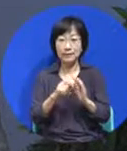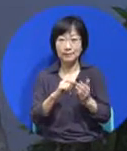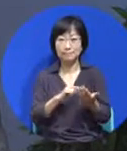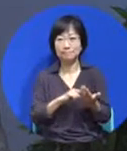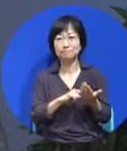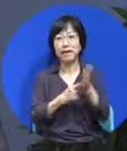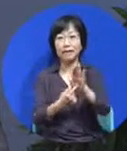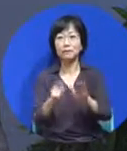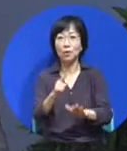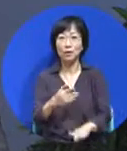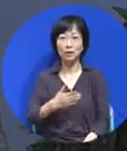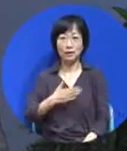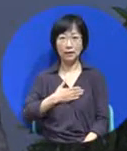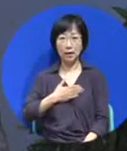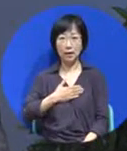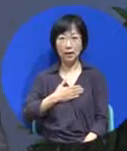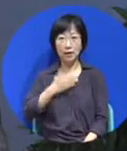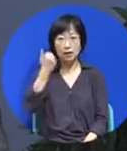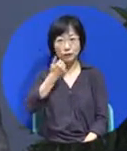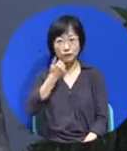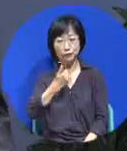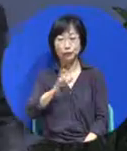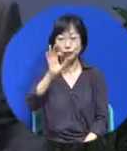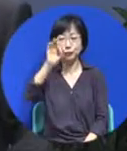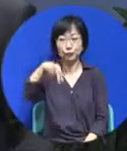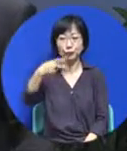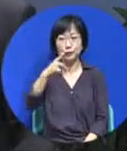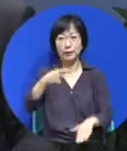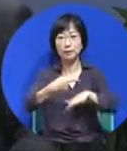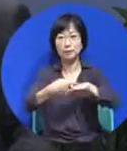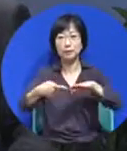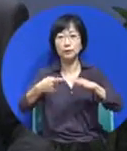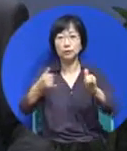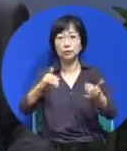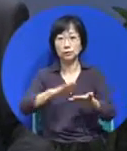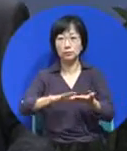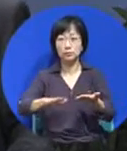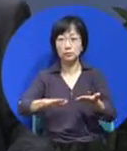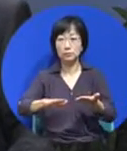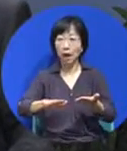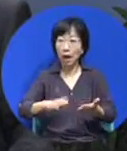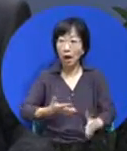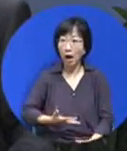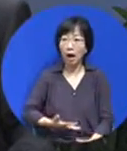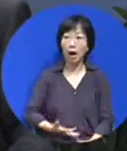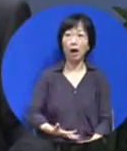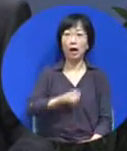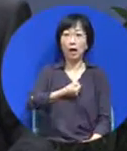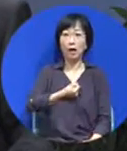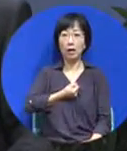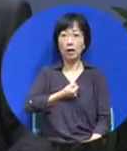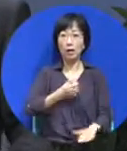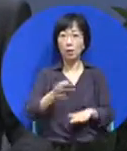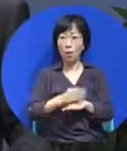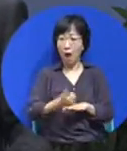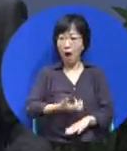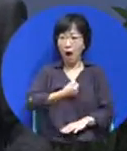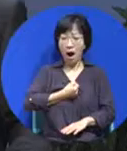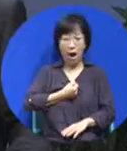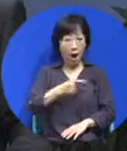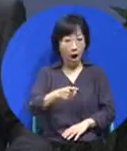유다인입니다. I too am a Jew. 왕이 깜짝 놀란 거예요. And the king was shocked. 아니, 그러면 에스더도